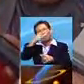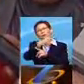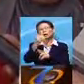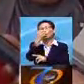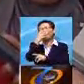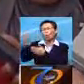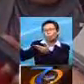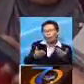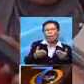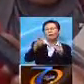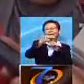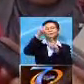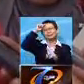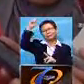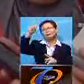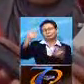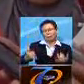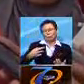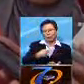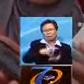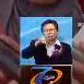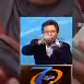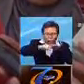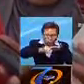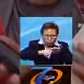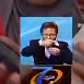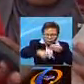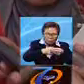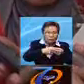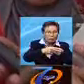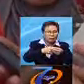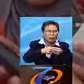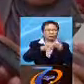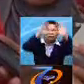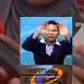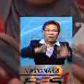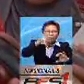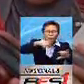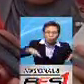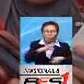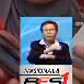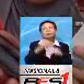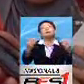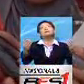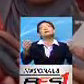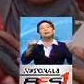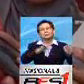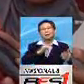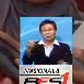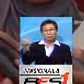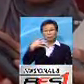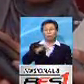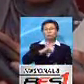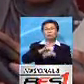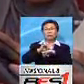Hong Kong. Ini sedang kita meneliti tentang kaedah-kaedah yang perlu dilaksanakan, dan insyaAllah saya dipahamkan